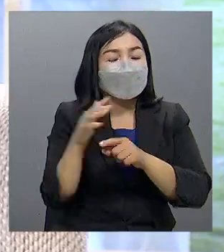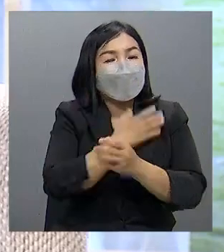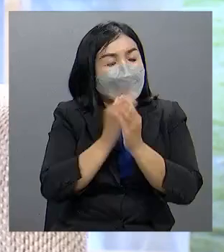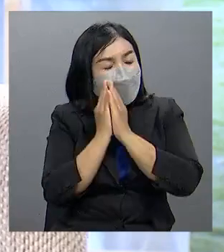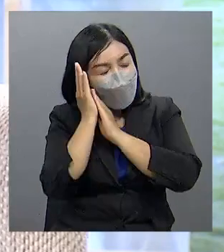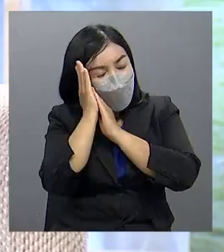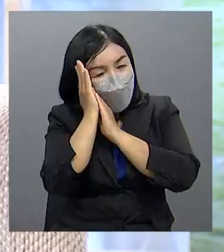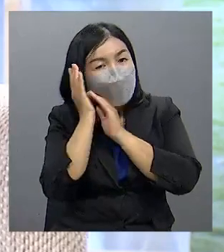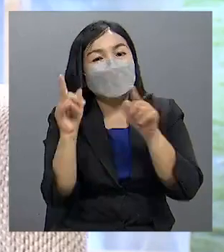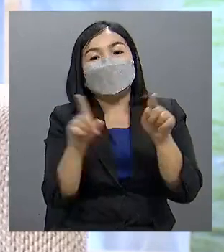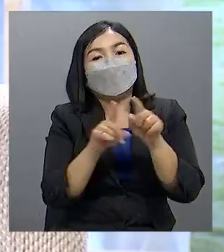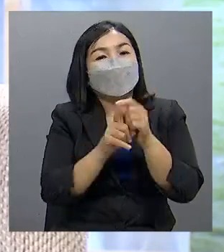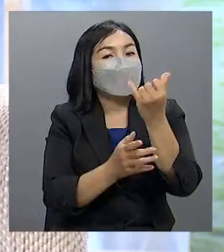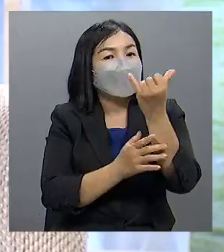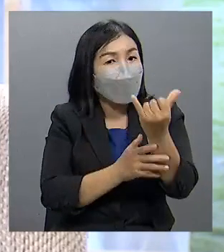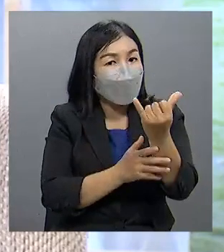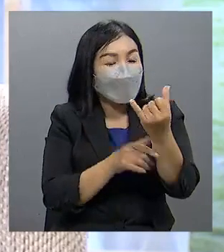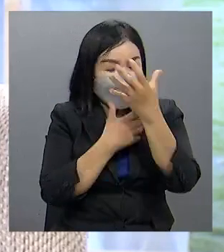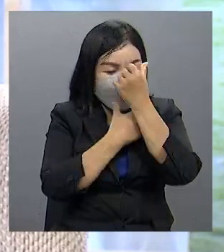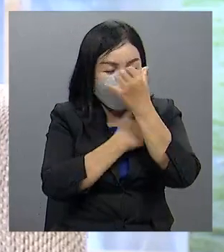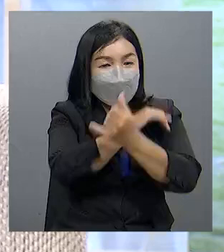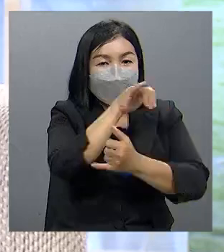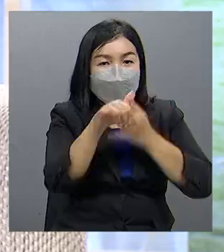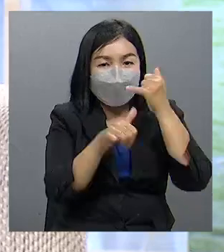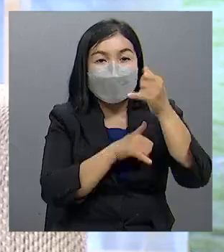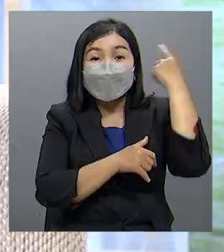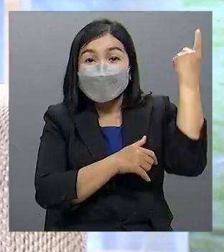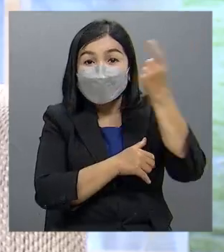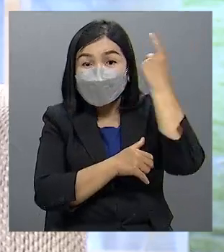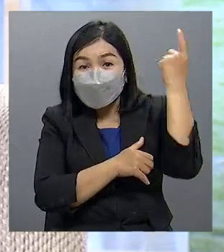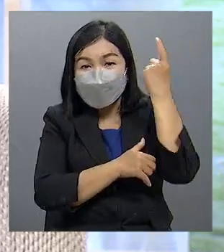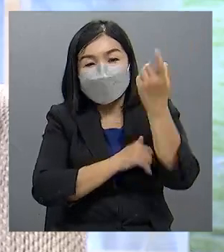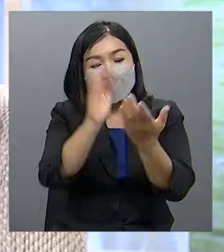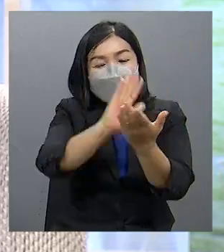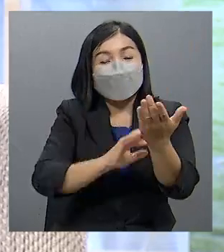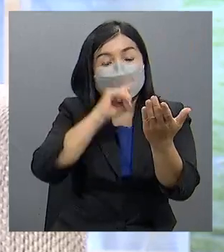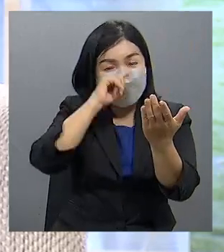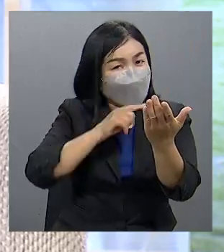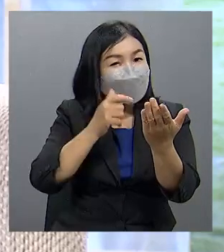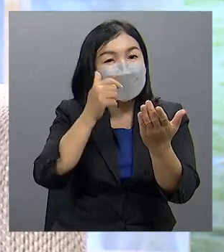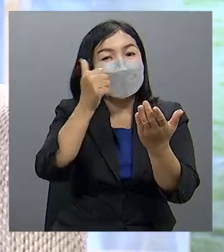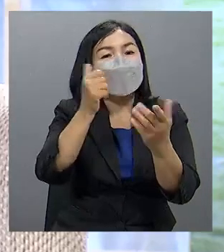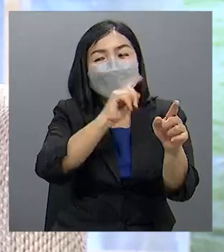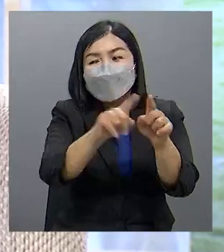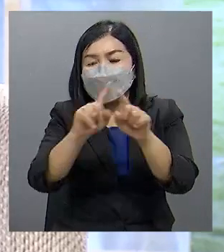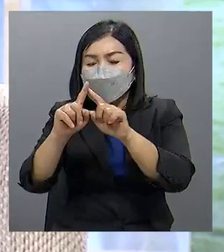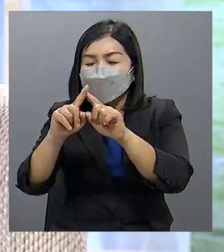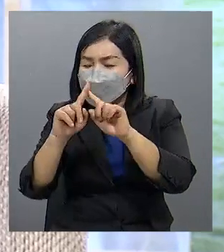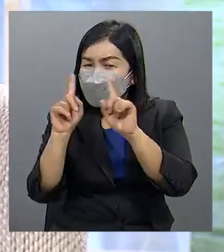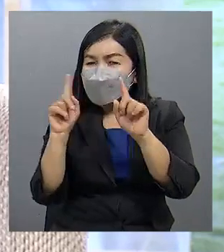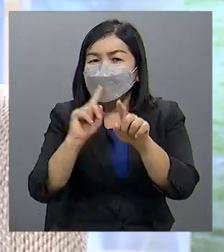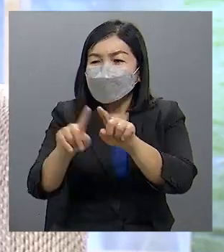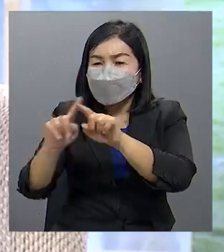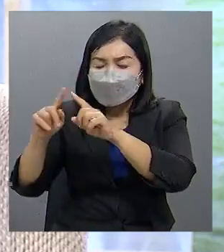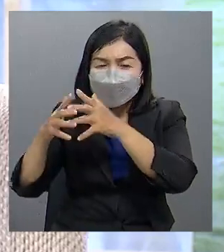ป็นอีกหนึ่งสถานที่ท่องเที่ยวจริงๆก็เราร่วมกันไปกอดเมืองไทยได้เพราะว่าการท่องเที่ยวเนี่ยก็มีหลายรูปแบบด้วยกันนะคะไม่ว่าจะเป็นใน